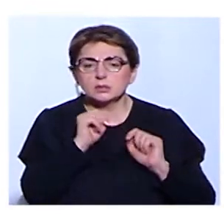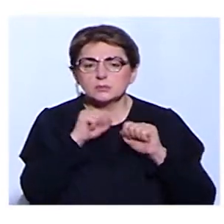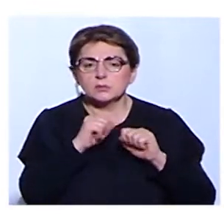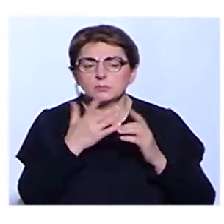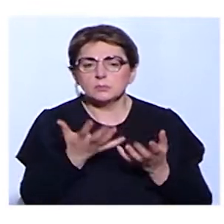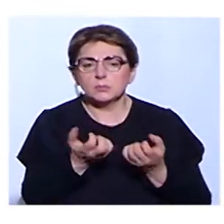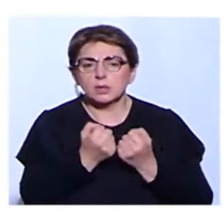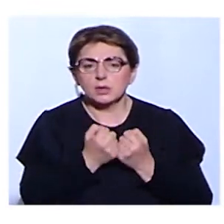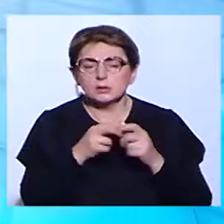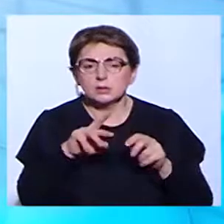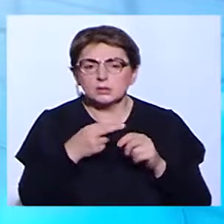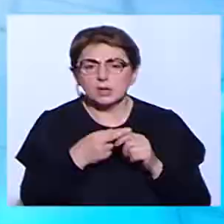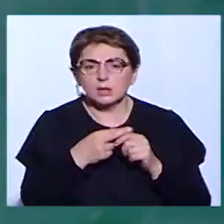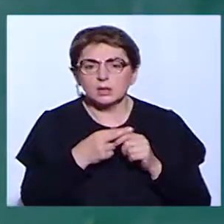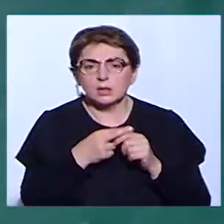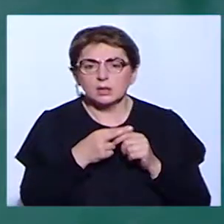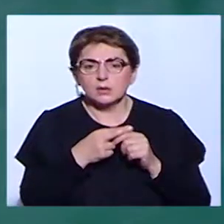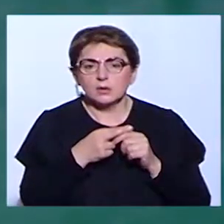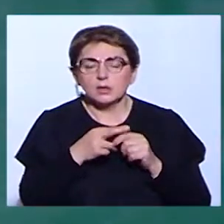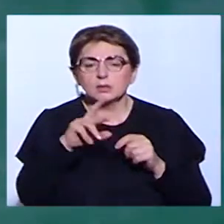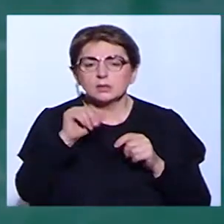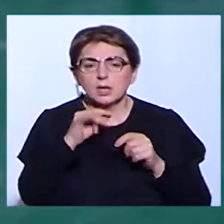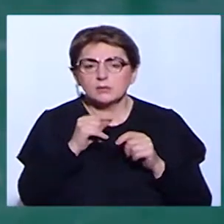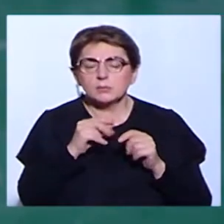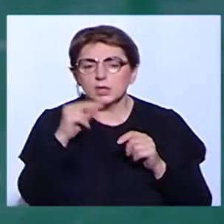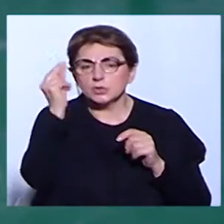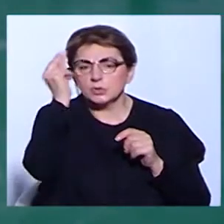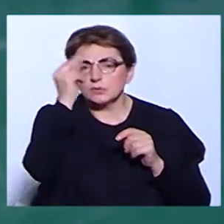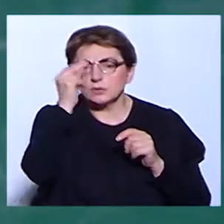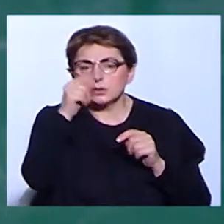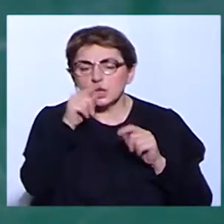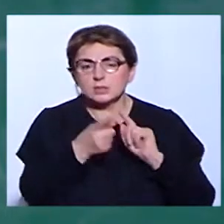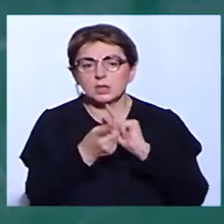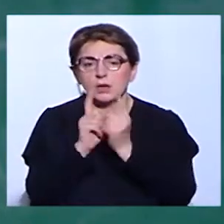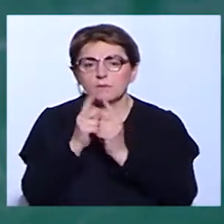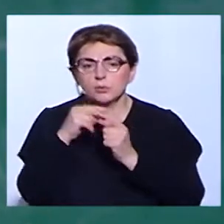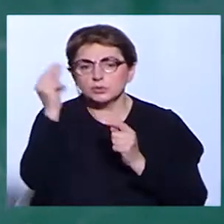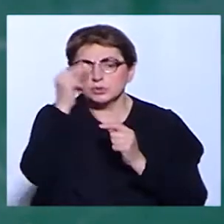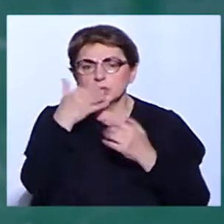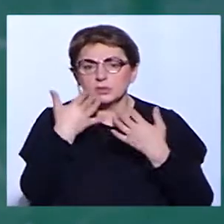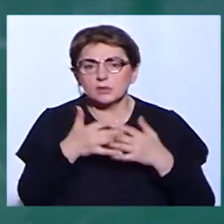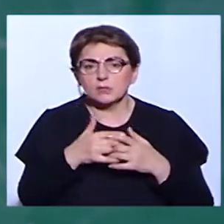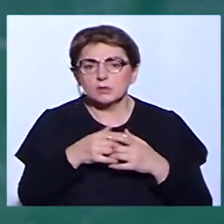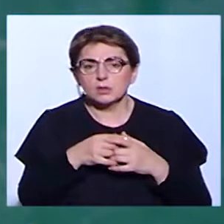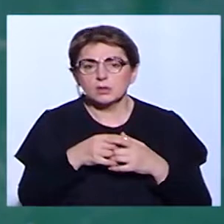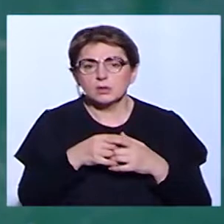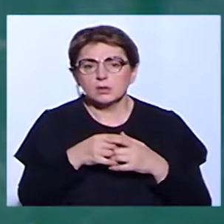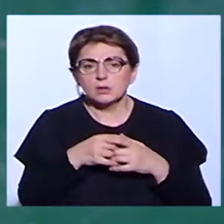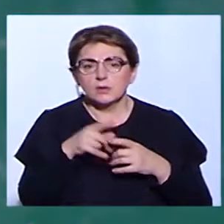ინდივიდს. და დარვინმა შეისწავლა ჯიშთა ევოლუცია და მან ჯიშთა